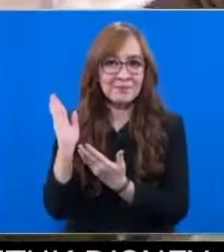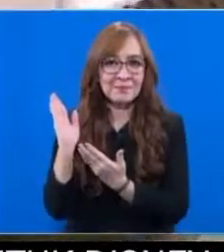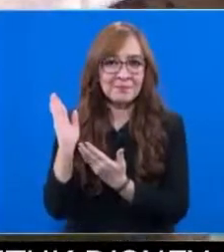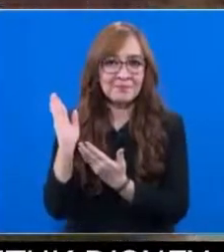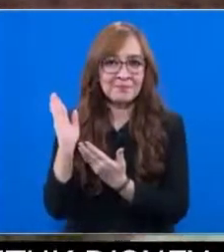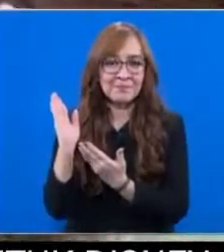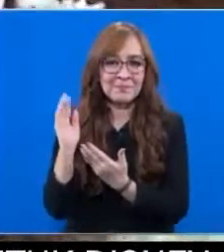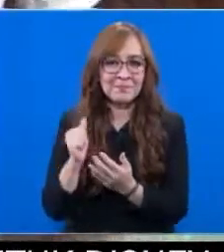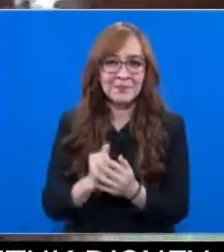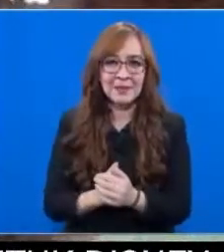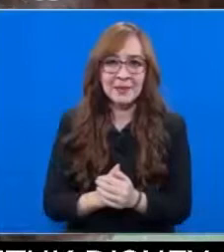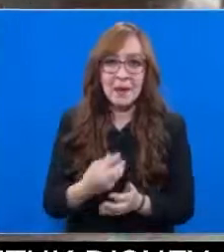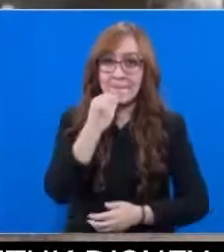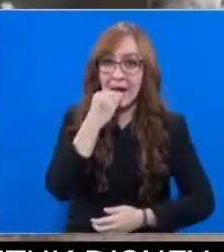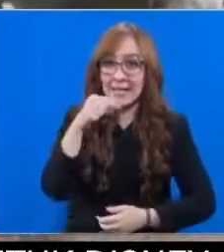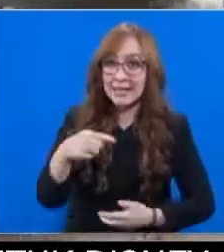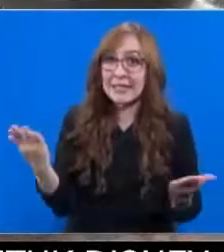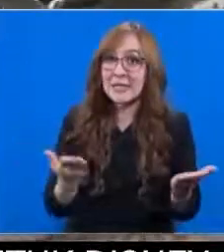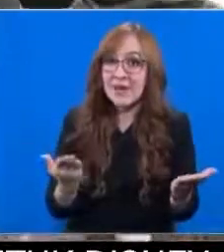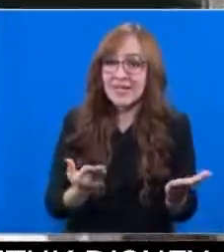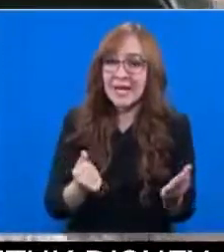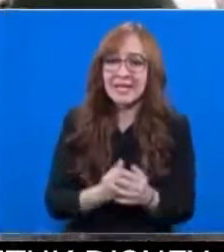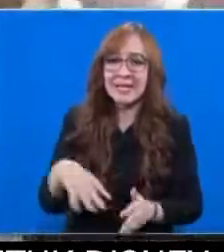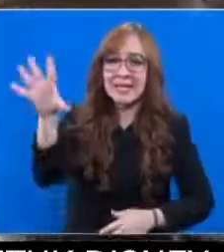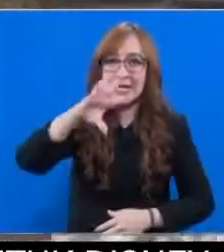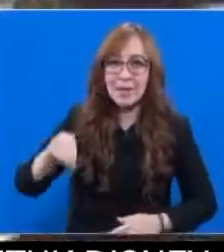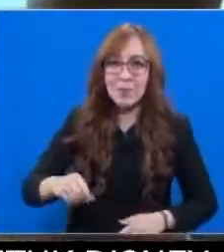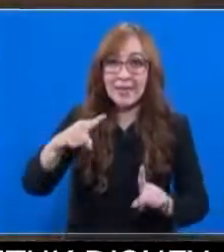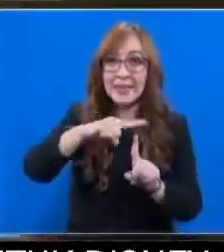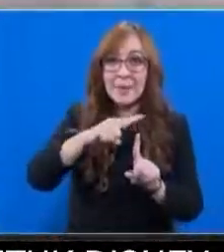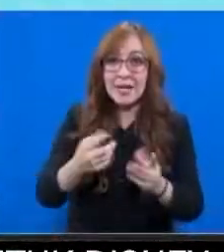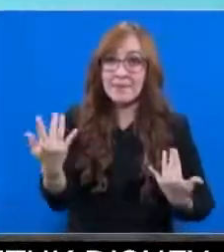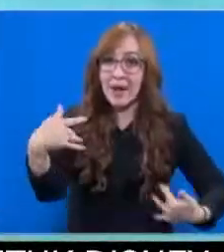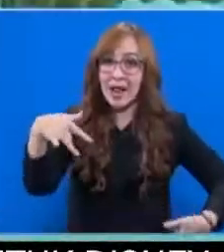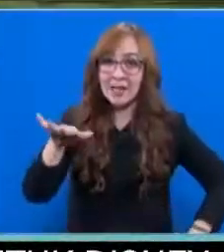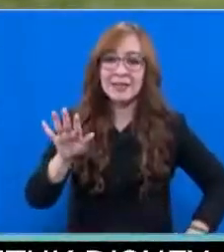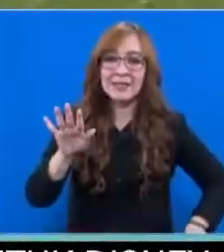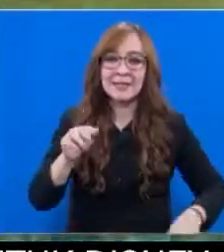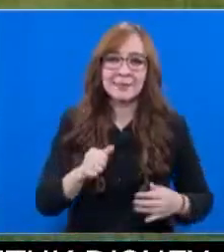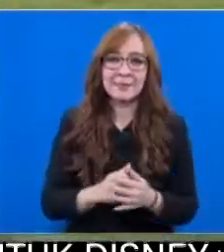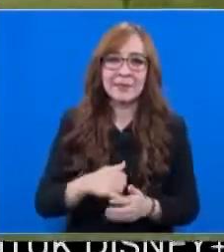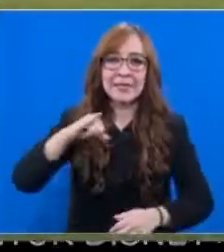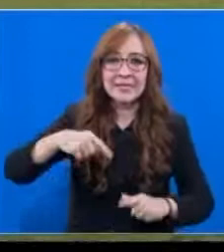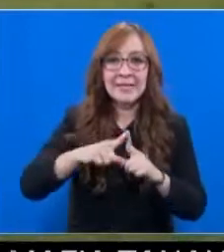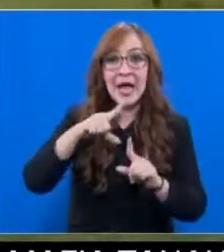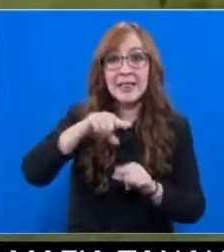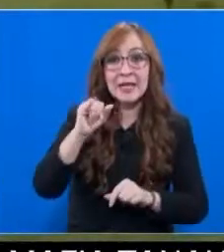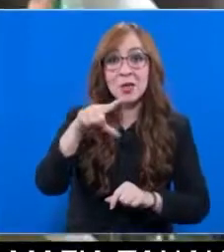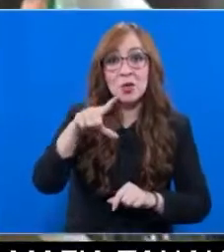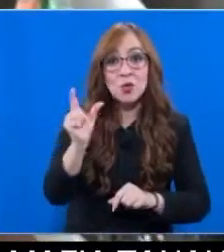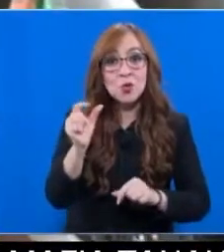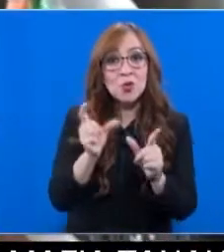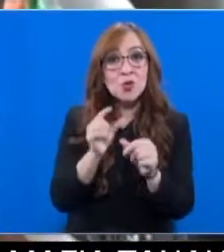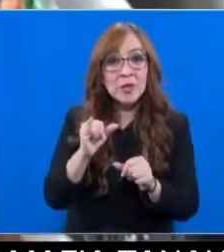merah. Hidangan ini ada di Desa Jatiluwi, Kabupaten Tabanan, Bali. Ya, Jatiluwi memang dikenal sebagai daerah penghasil beras